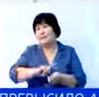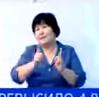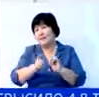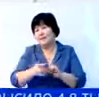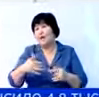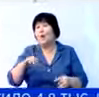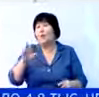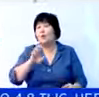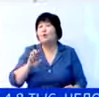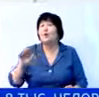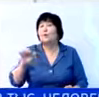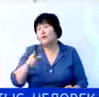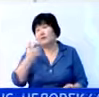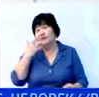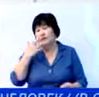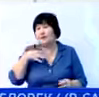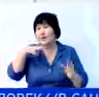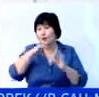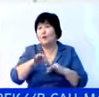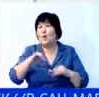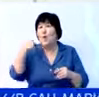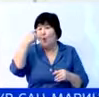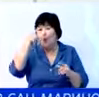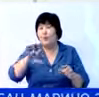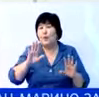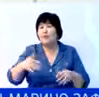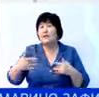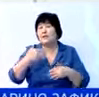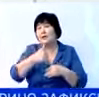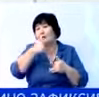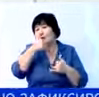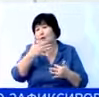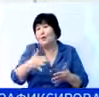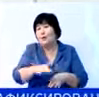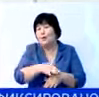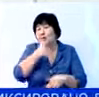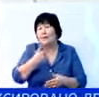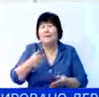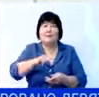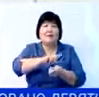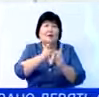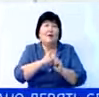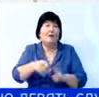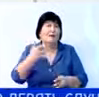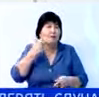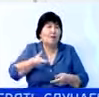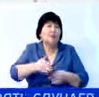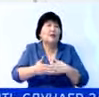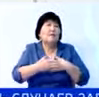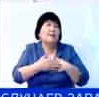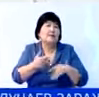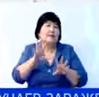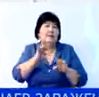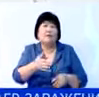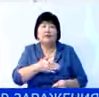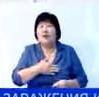могу льстим димова настолько взрывалась в образ что после спектакля долго не могла прийти в себя все потому что оно очень близко принимала все к